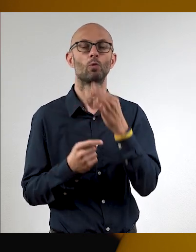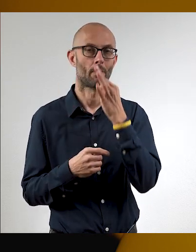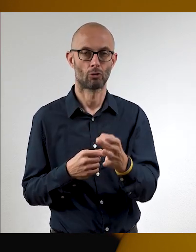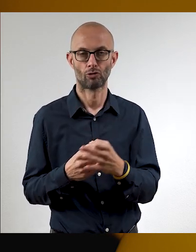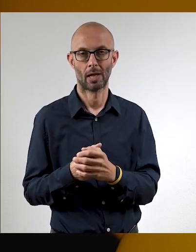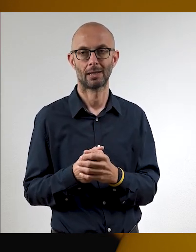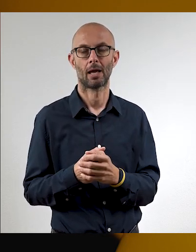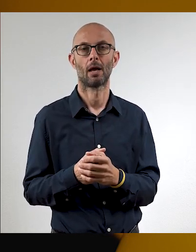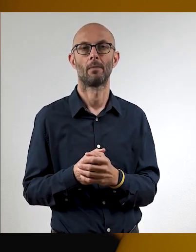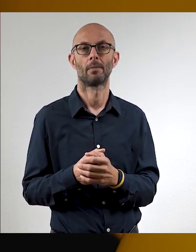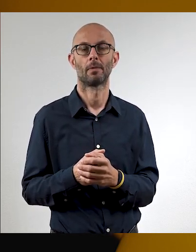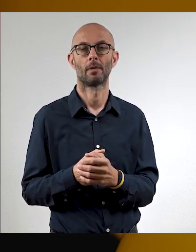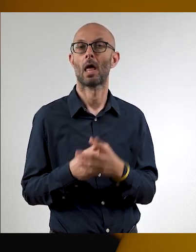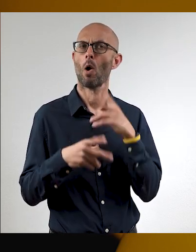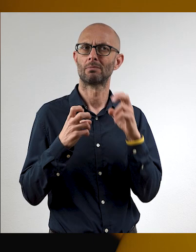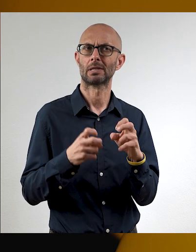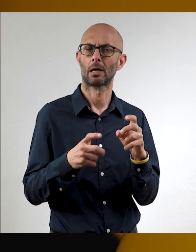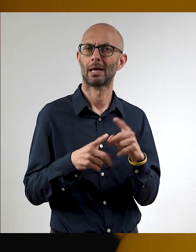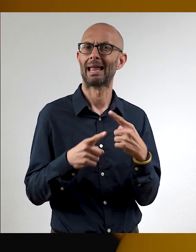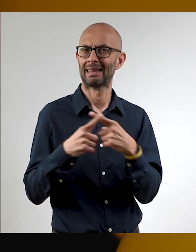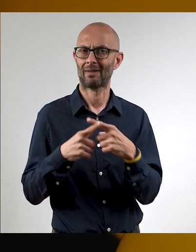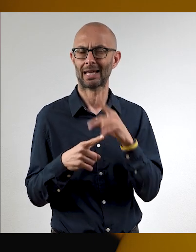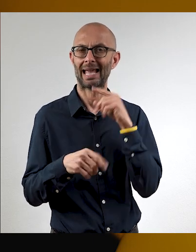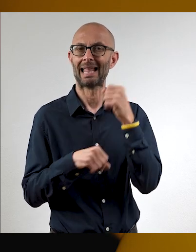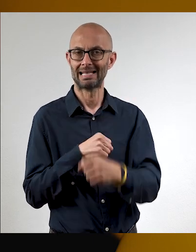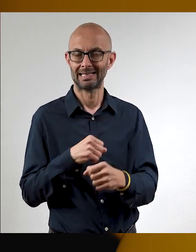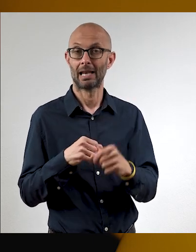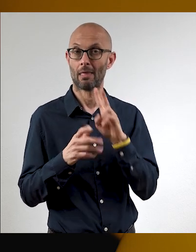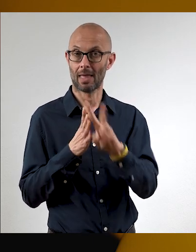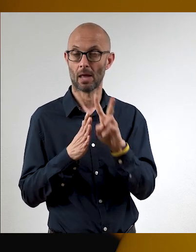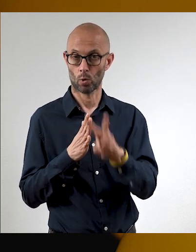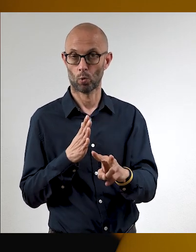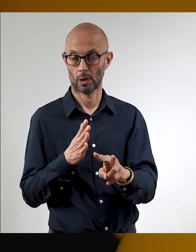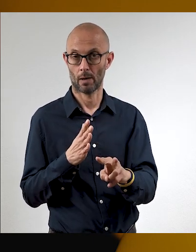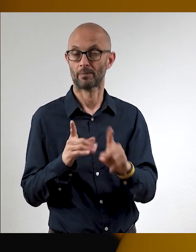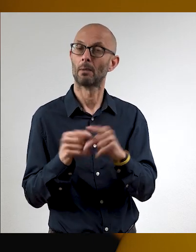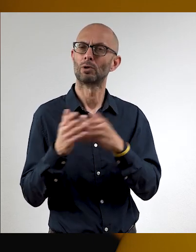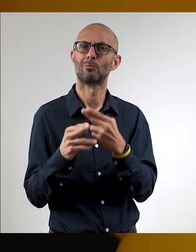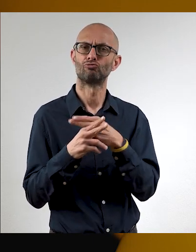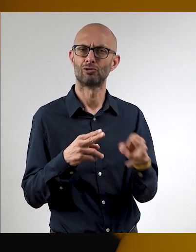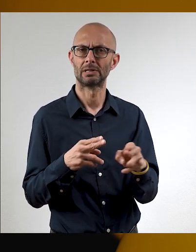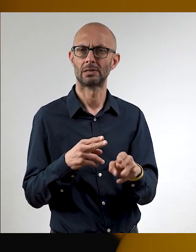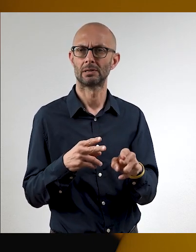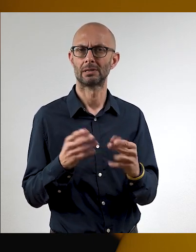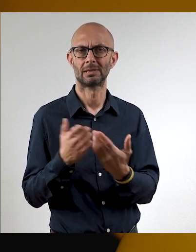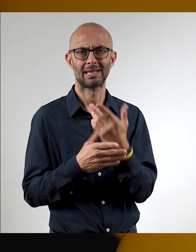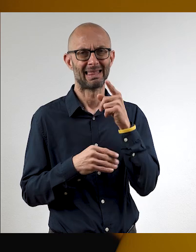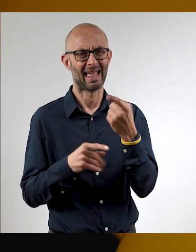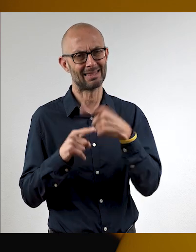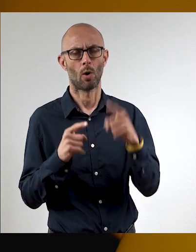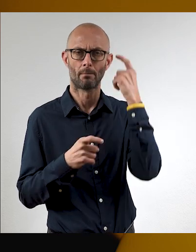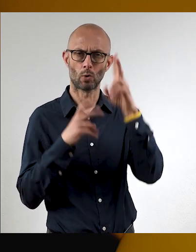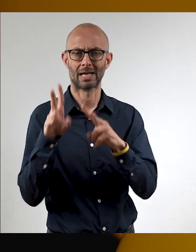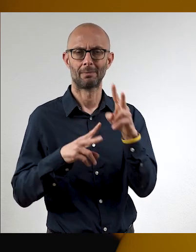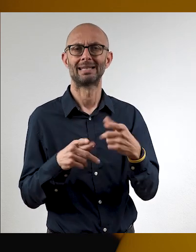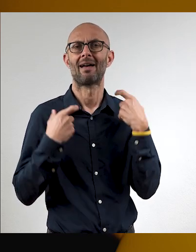vprašanje, a obstaja tveganje, da se nasilje nadaljuje. Se pravi, je treba čist za ta del